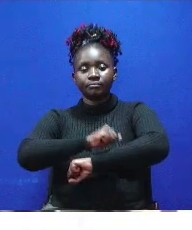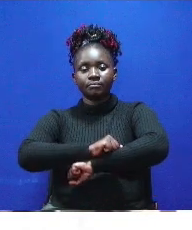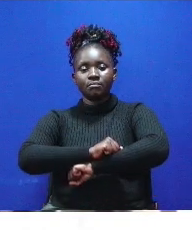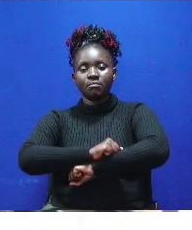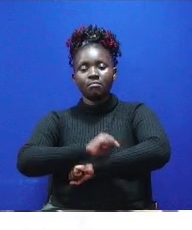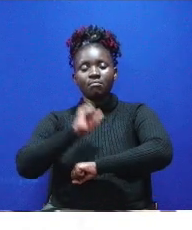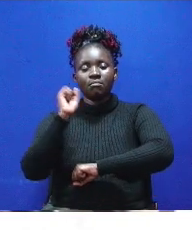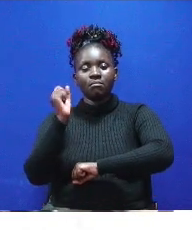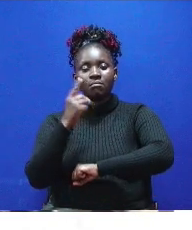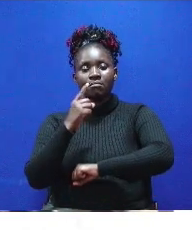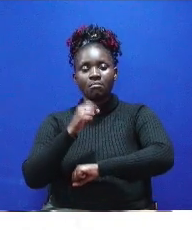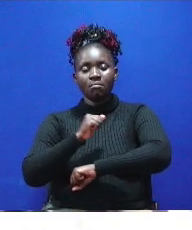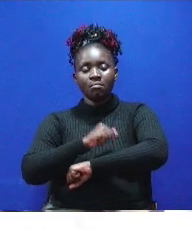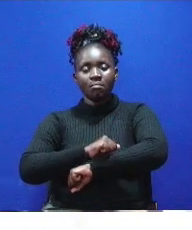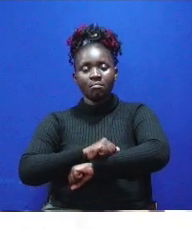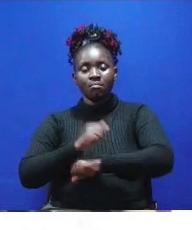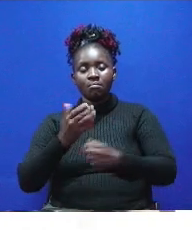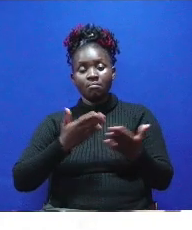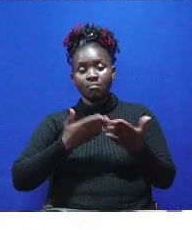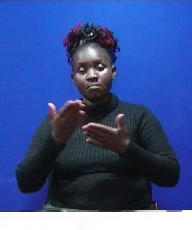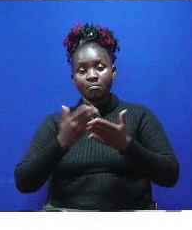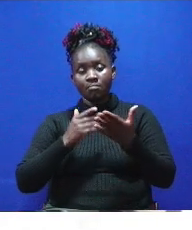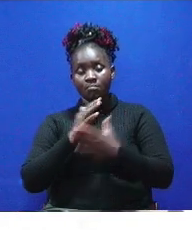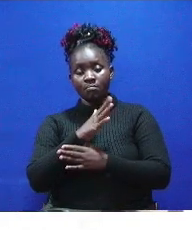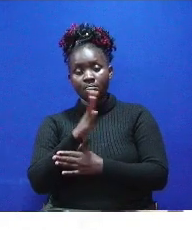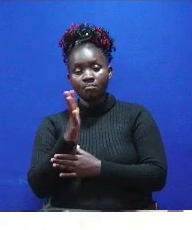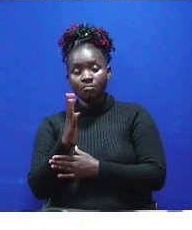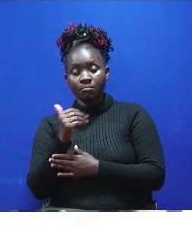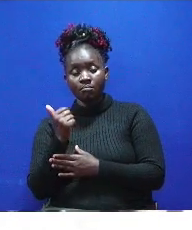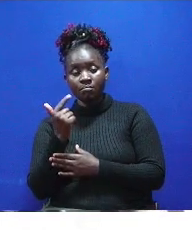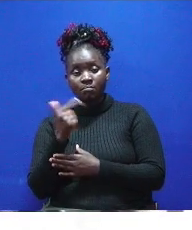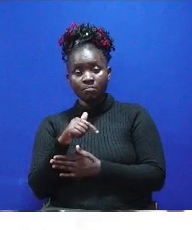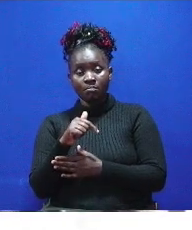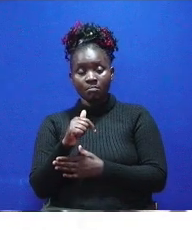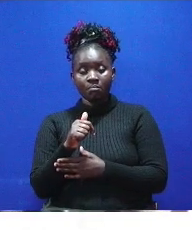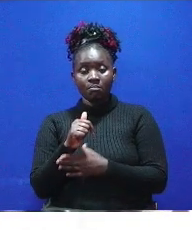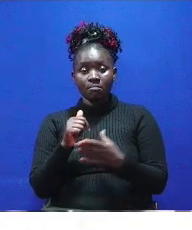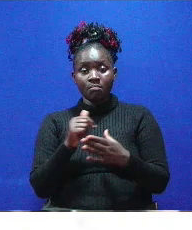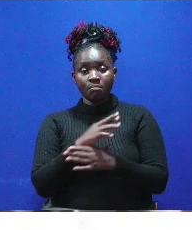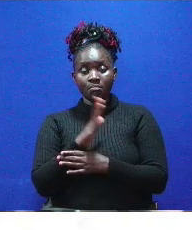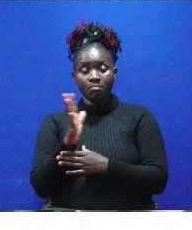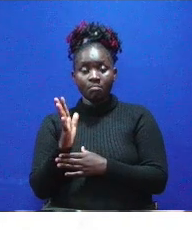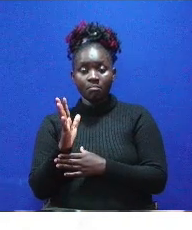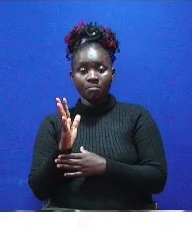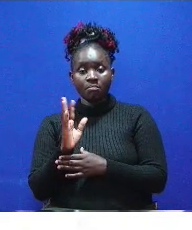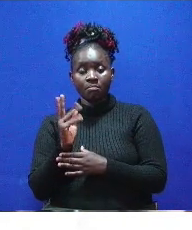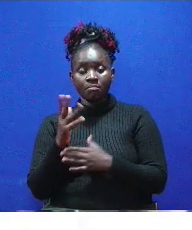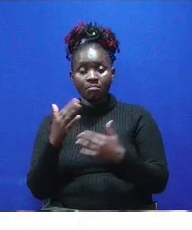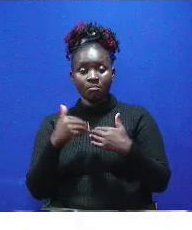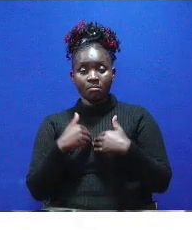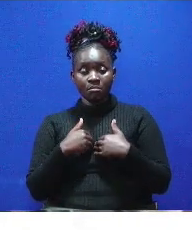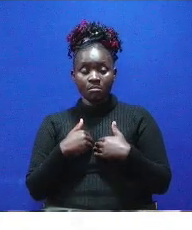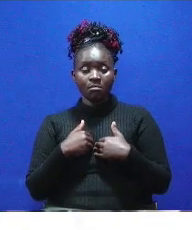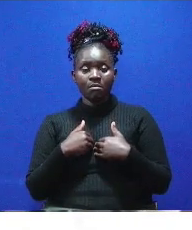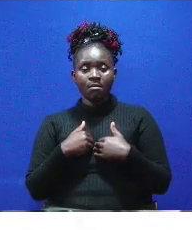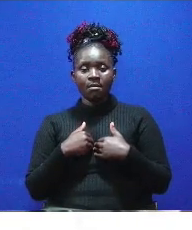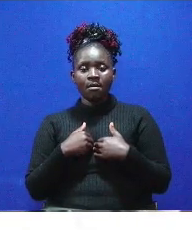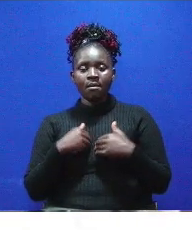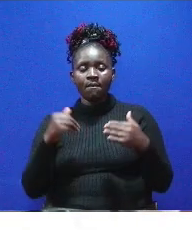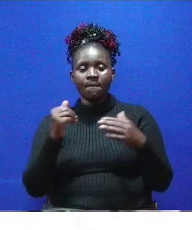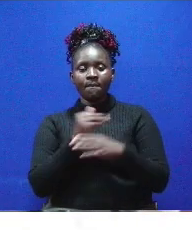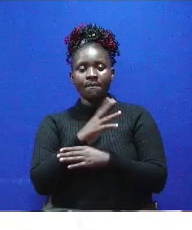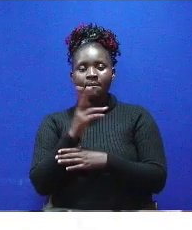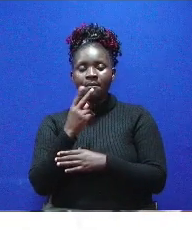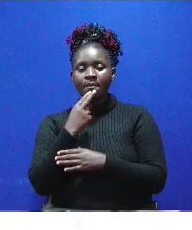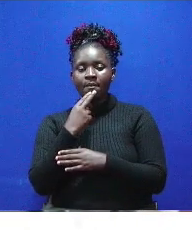moja ya ambayo tushapanda miti. Na hata leo tumeweza kupanda, na tulikuwa na nia ya kupanda miti